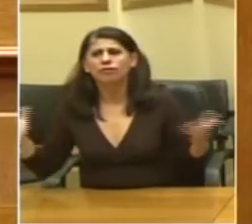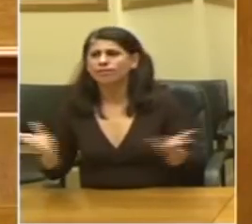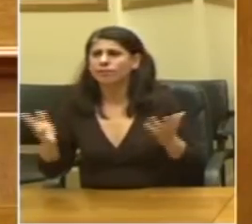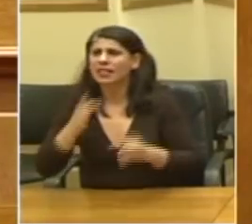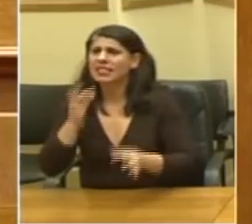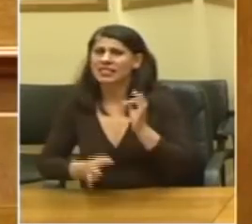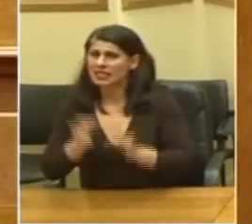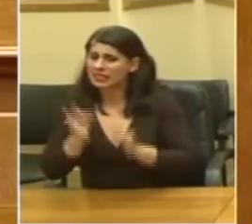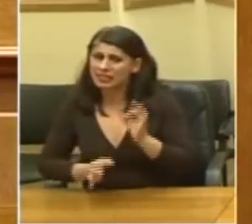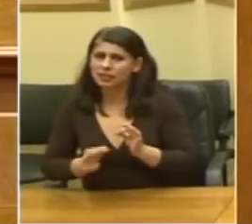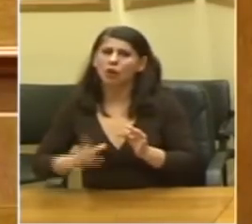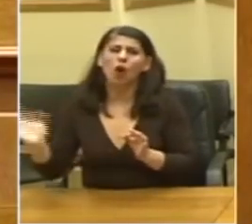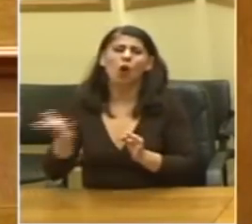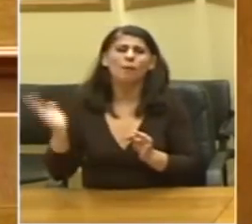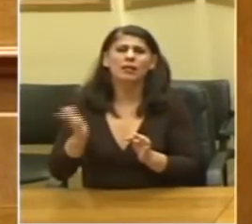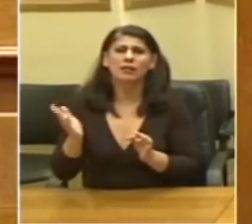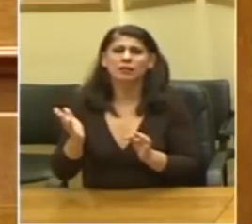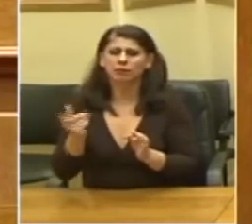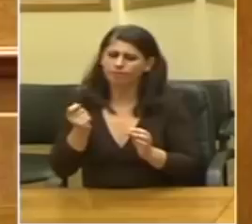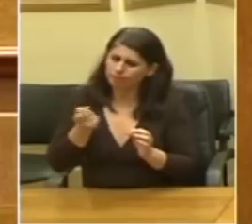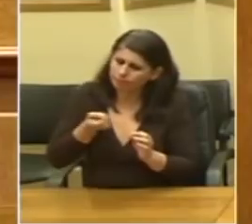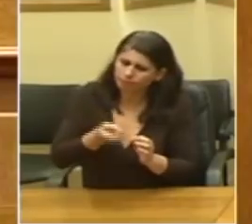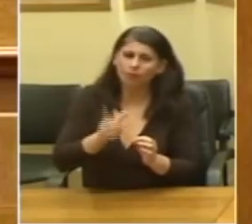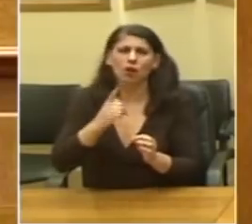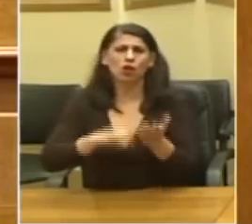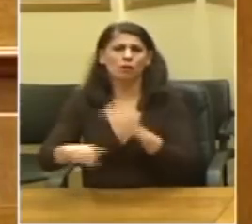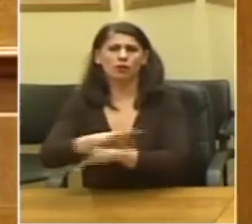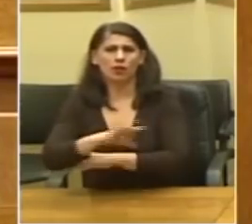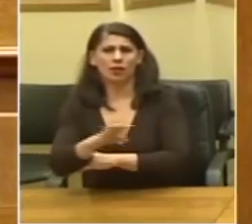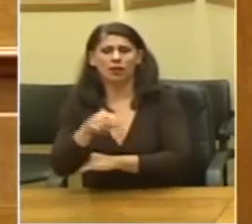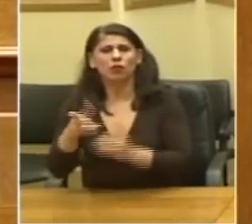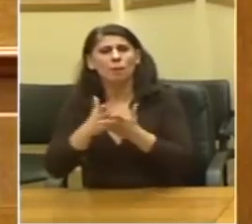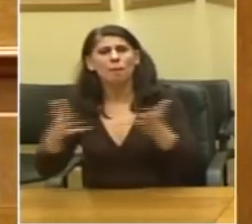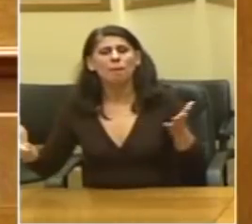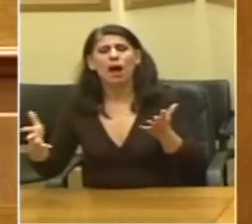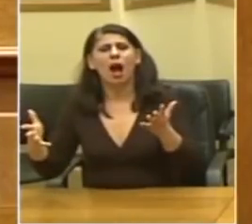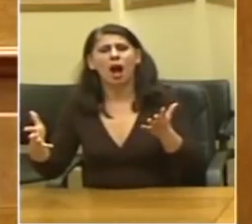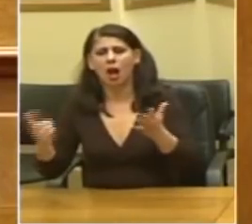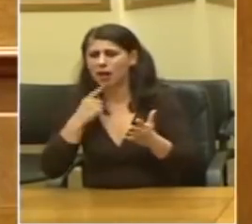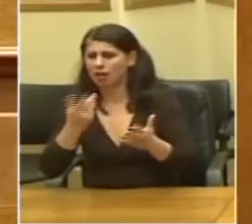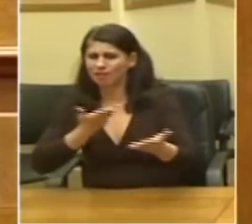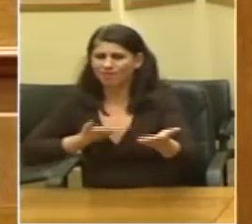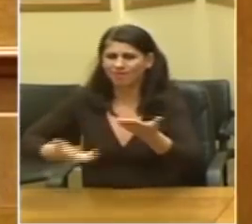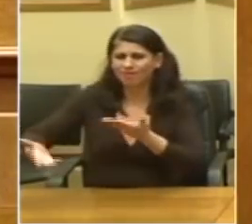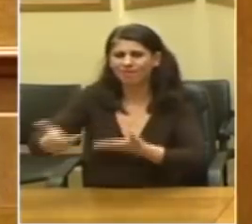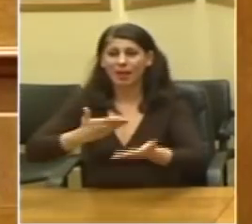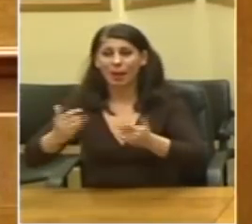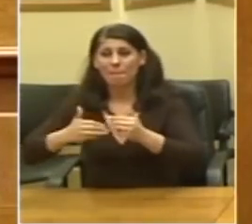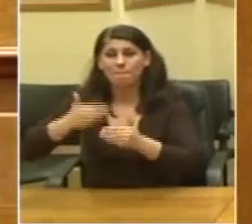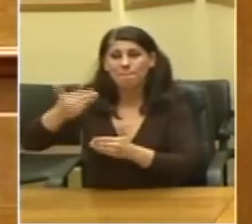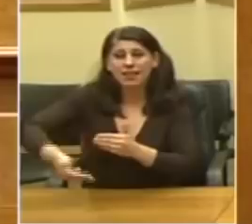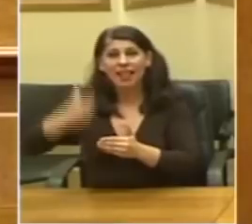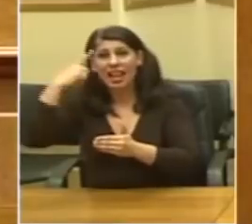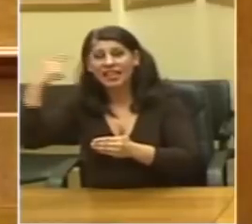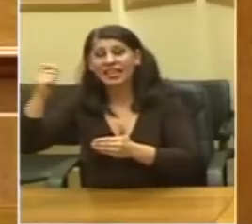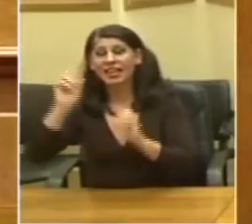οποιασδήποτε συζήτησης, οποιασδήποτε νήξης του νομοσχεδίου για αυτό το μεγάλο παζάρι της μεταλλικιακής εκπαίδευσης, για